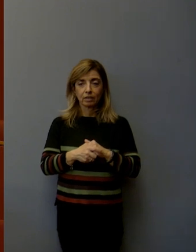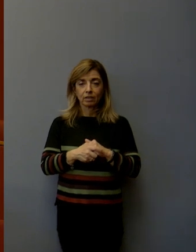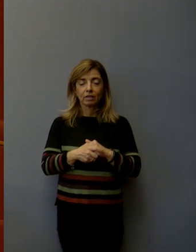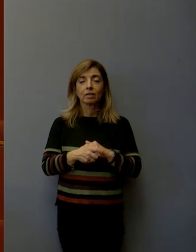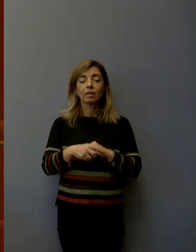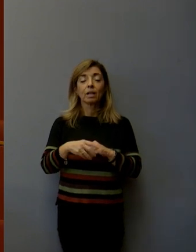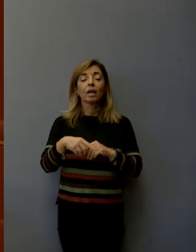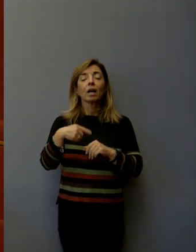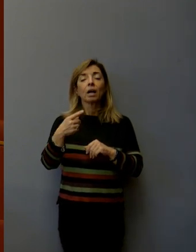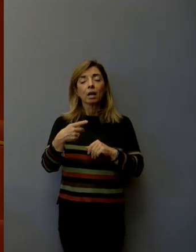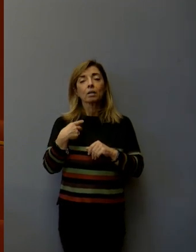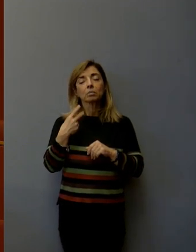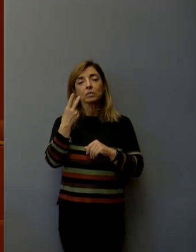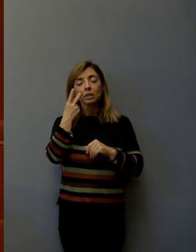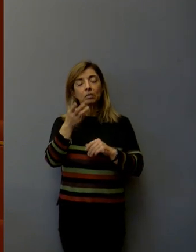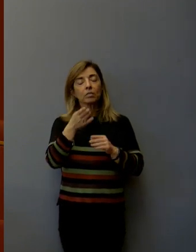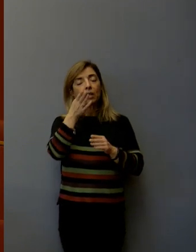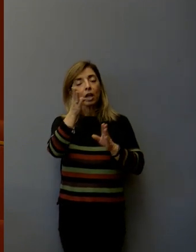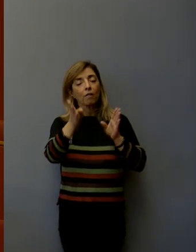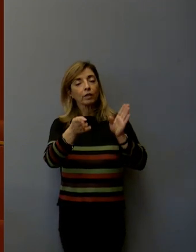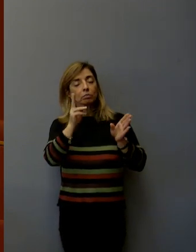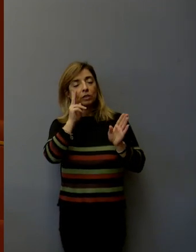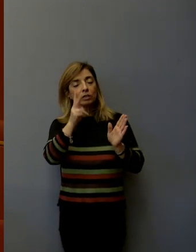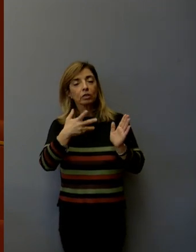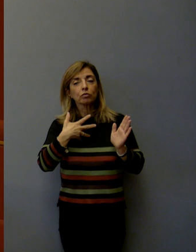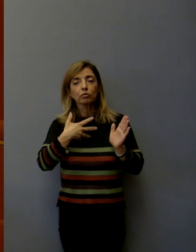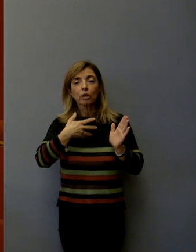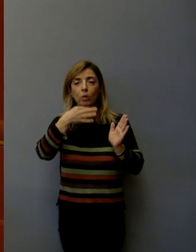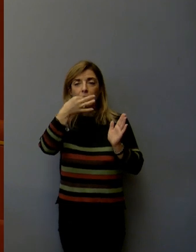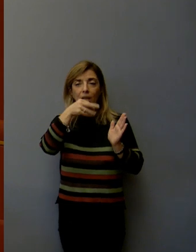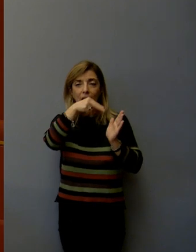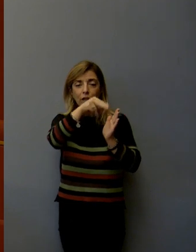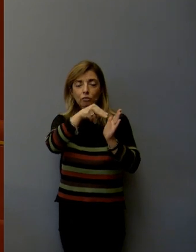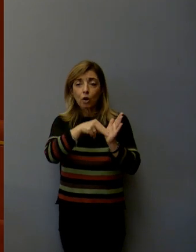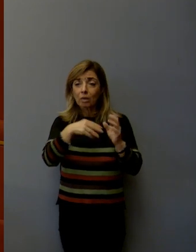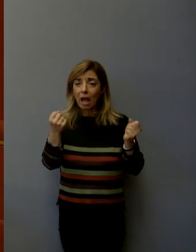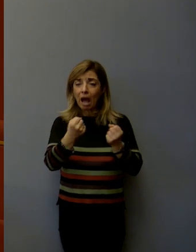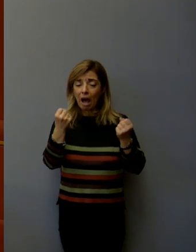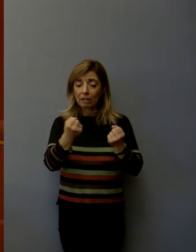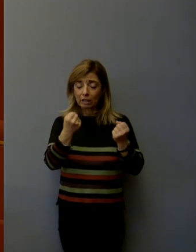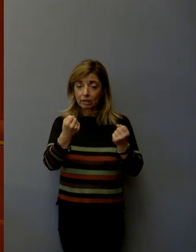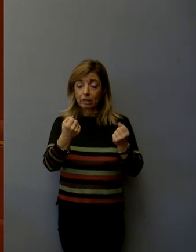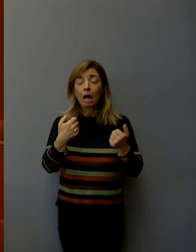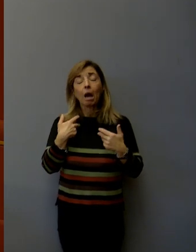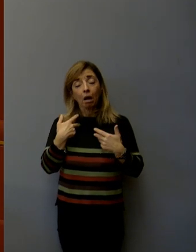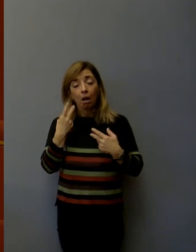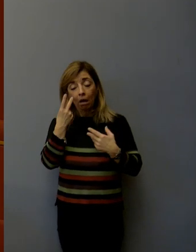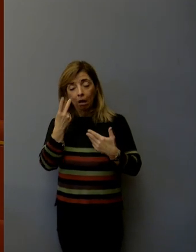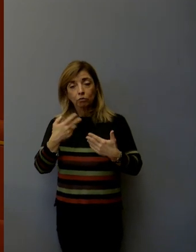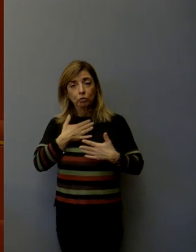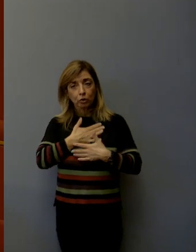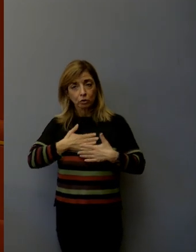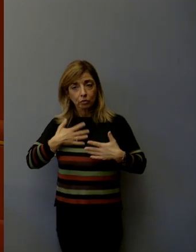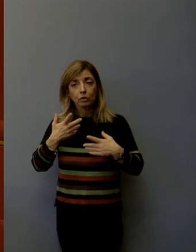un resoconto dell'attività fatta e ho notato con soddisfazione che c'è una notizia su un intervento di controllo